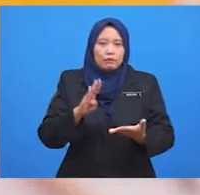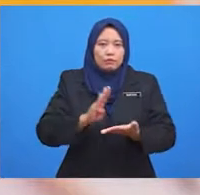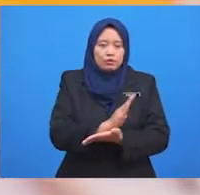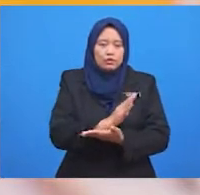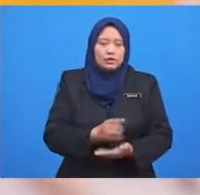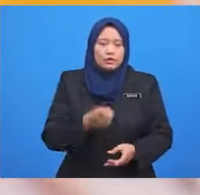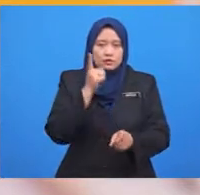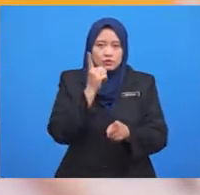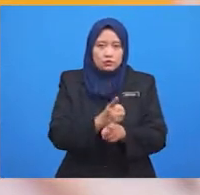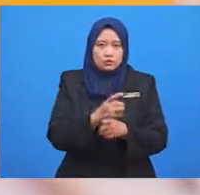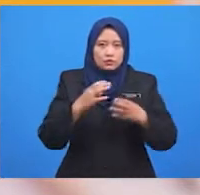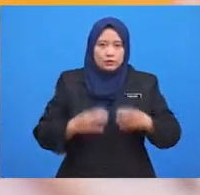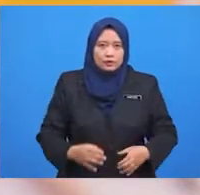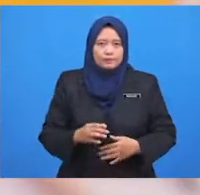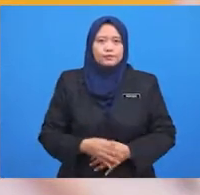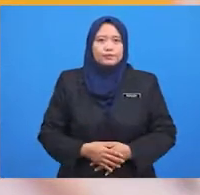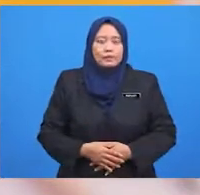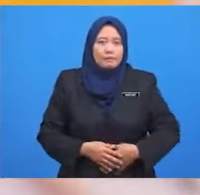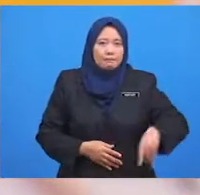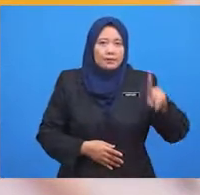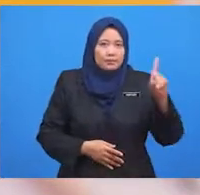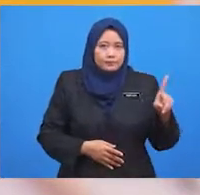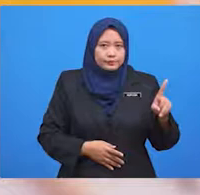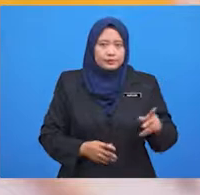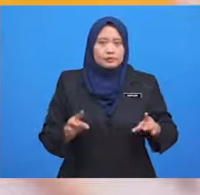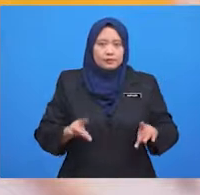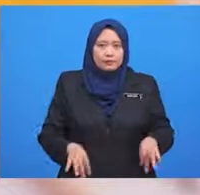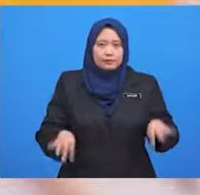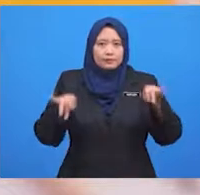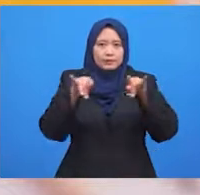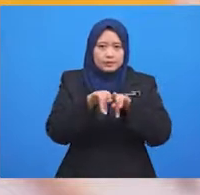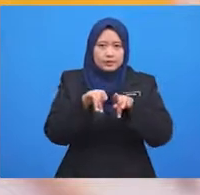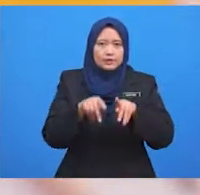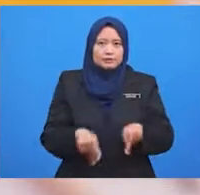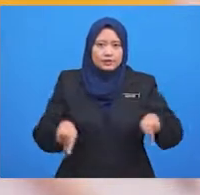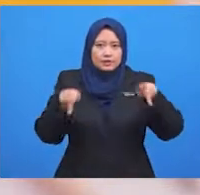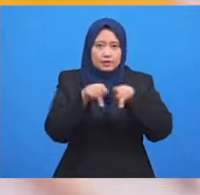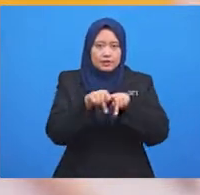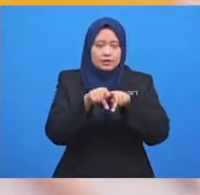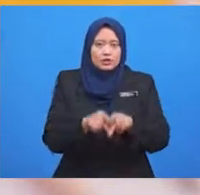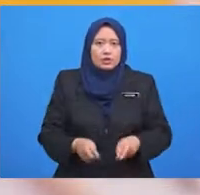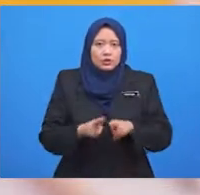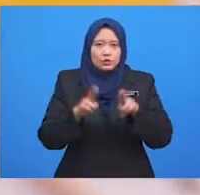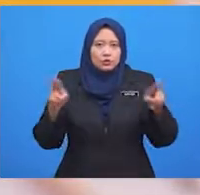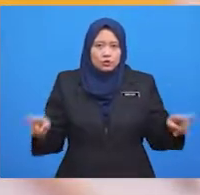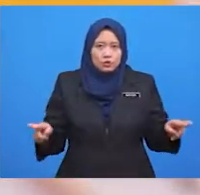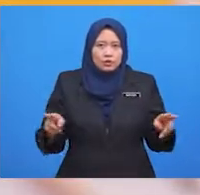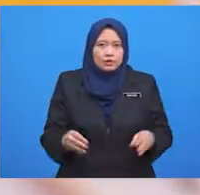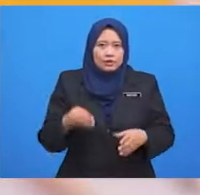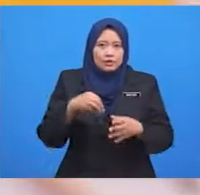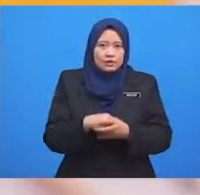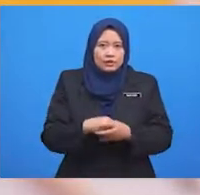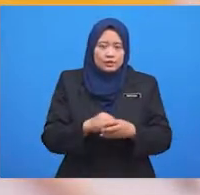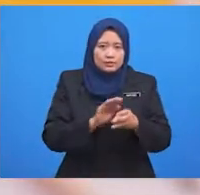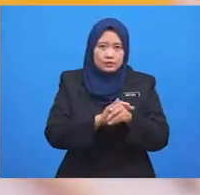pelanggan. Guru memastikan ruang salon dalam keadaan selesa dan kondusif. Guru menerangkan senarai